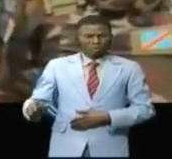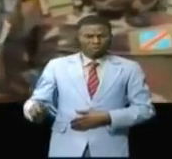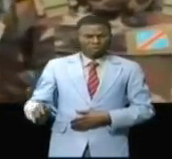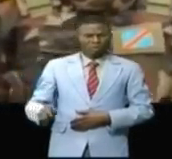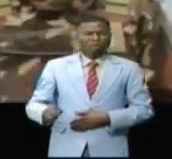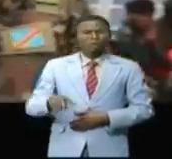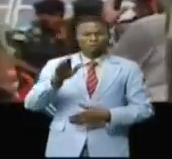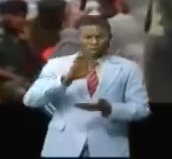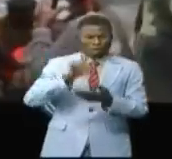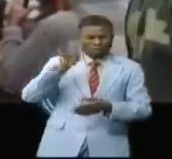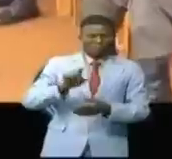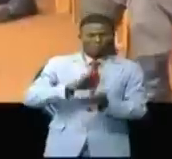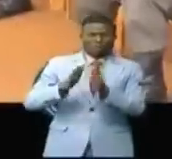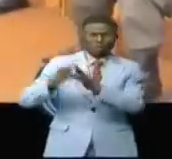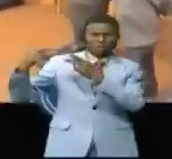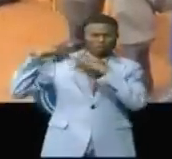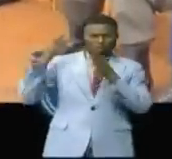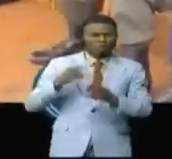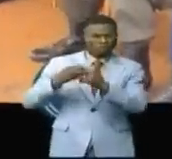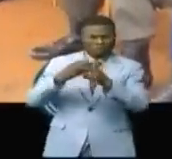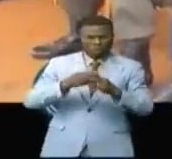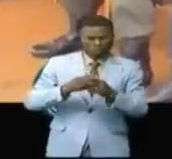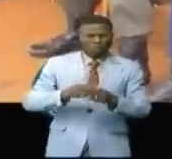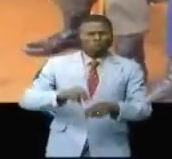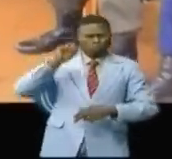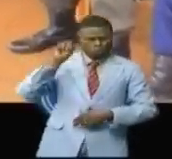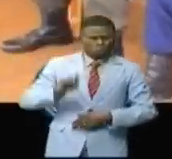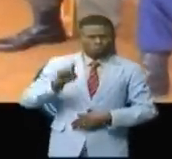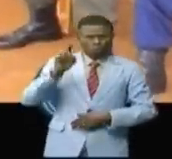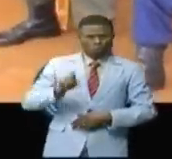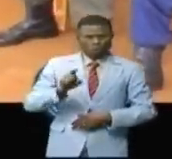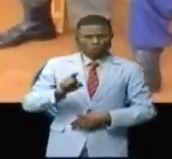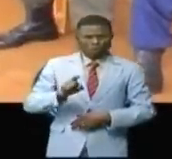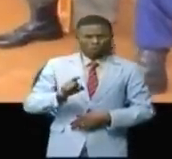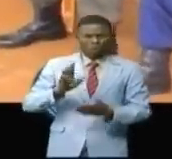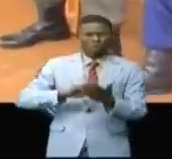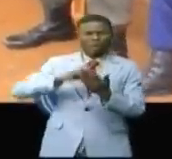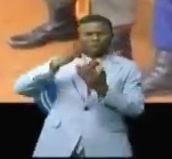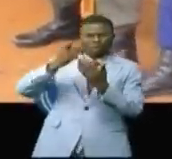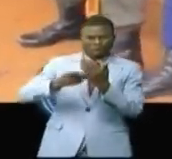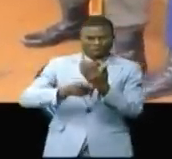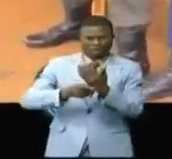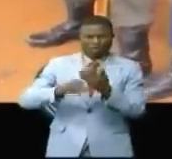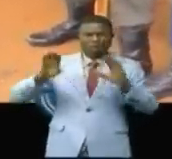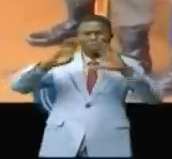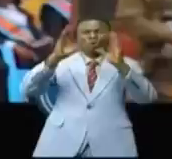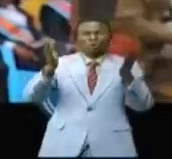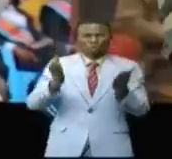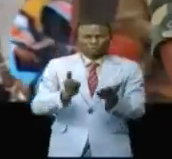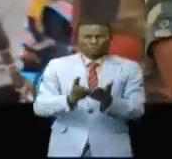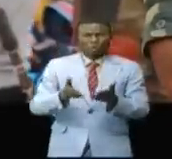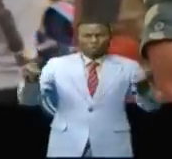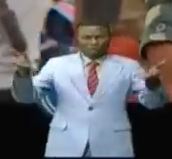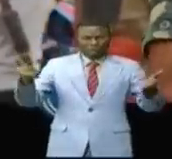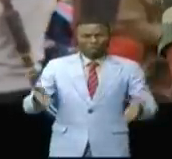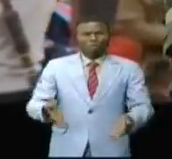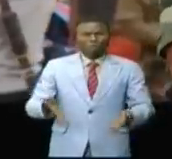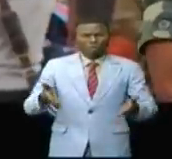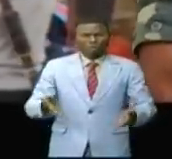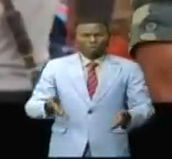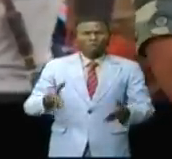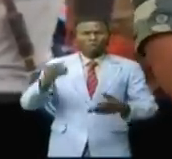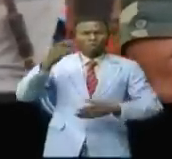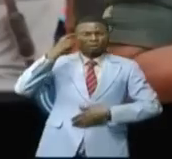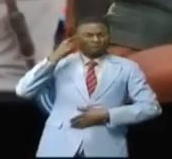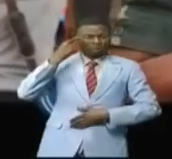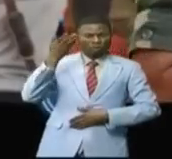la responsabilité des suivre de très près le cahier des charges de communauté avec la présence de chinois